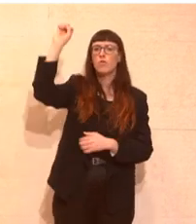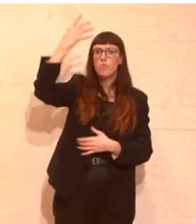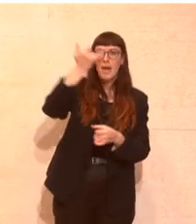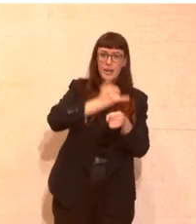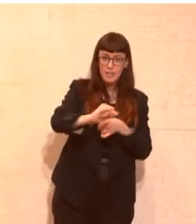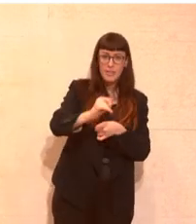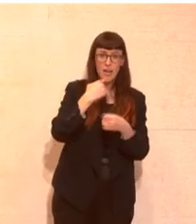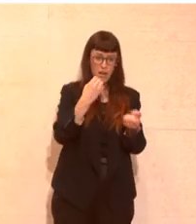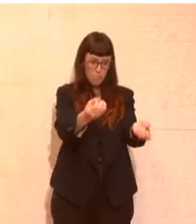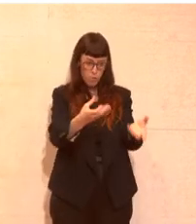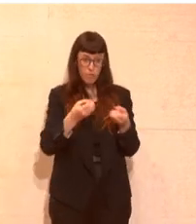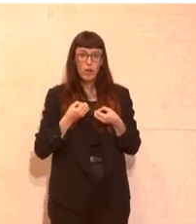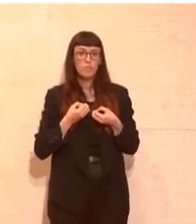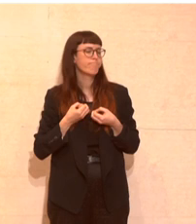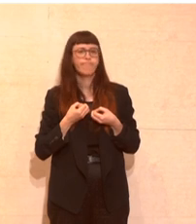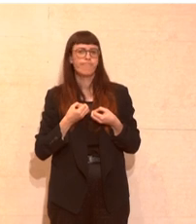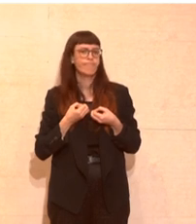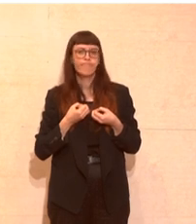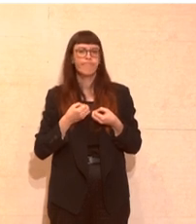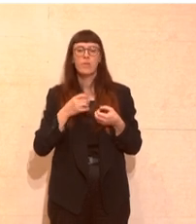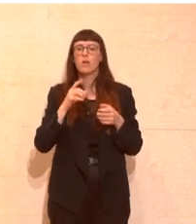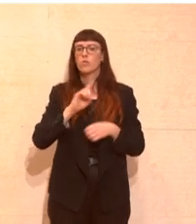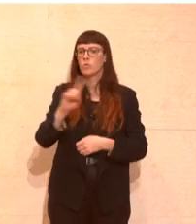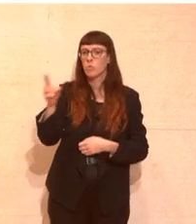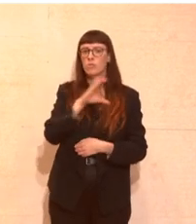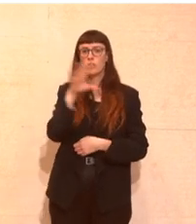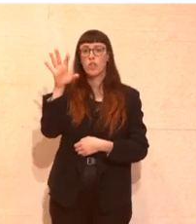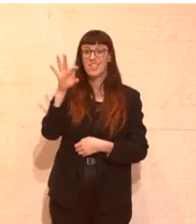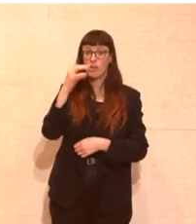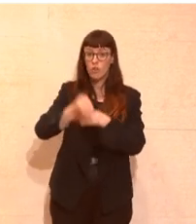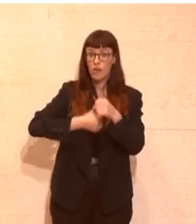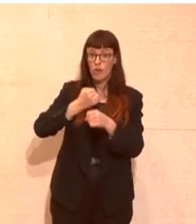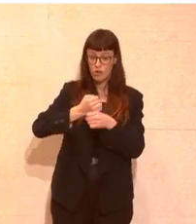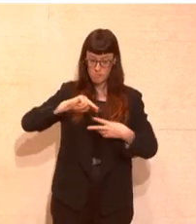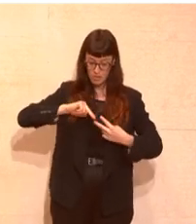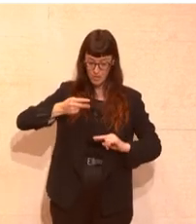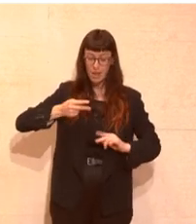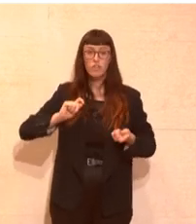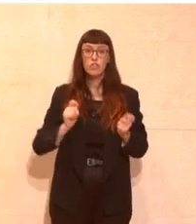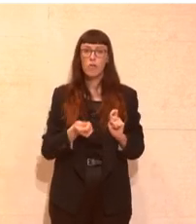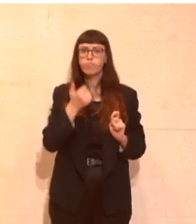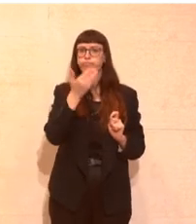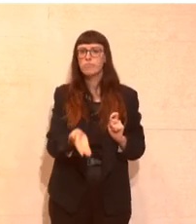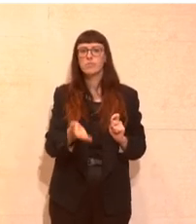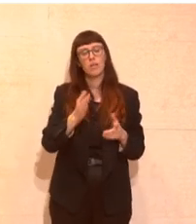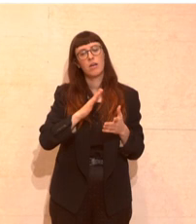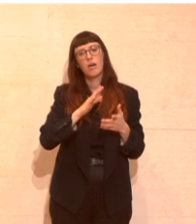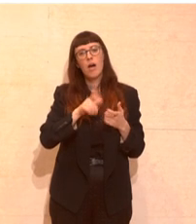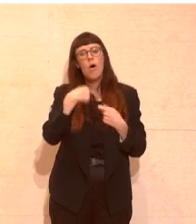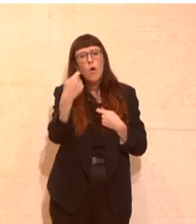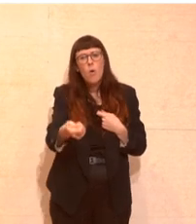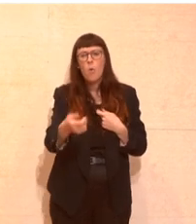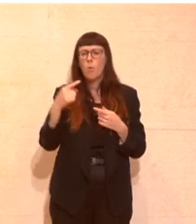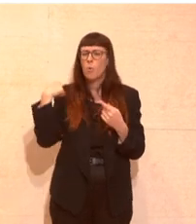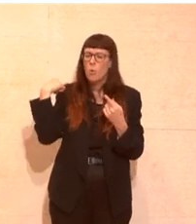qui a changé ça, puisqu'en 150 ans, on ne peut pas changer génétiquement un individu. Donc les adolescents, hélas, il